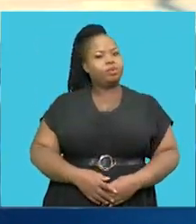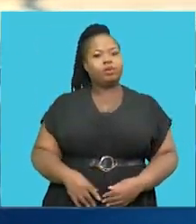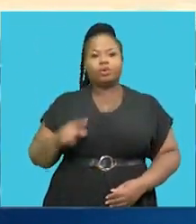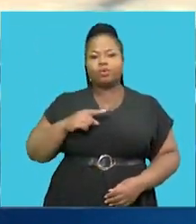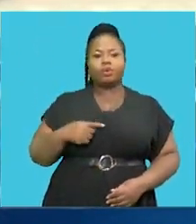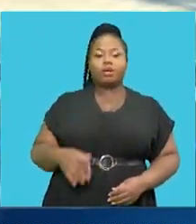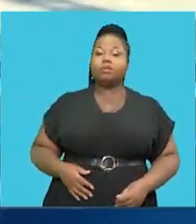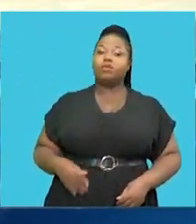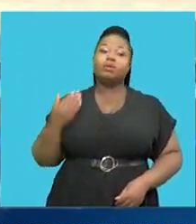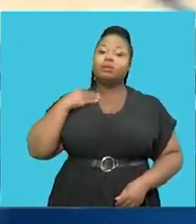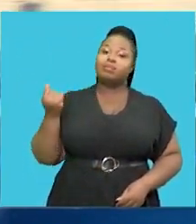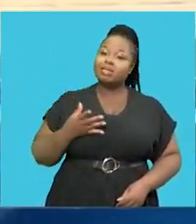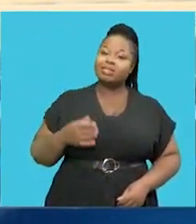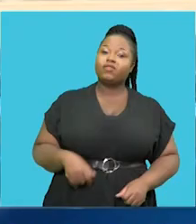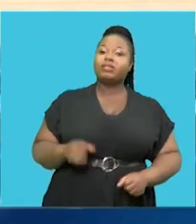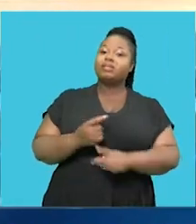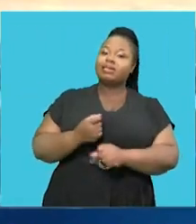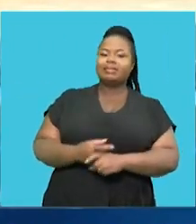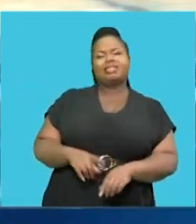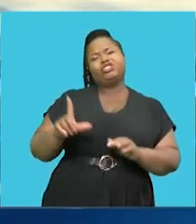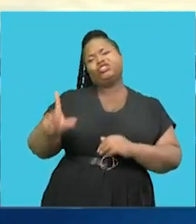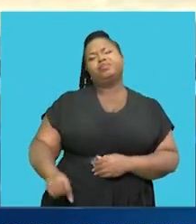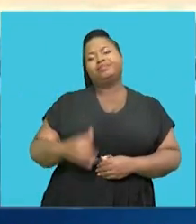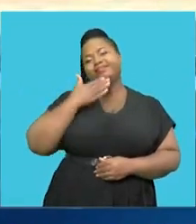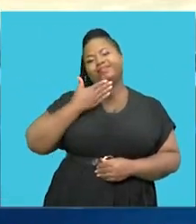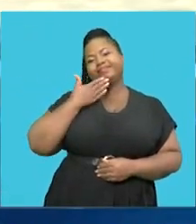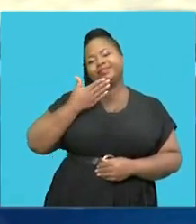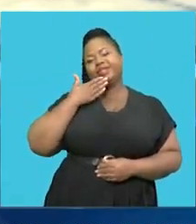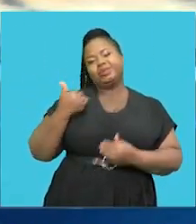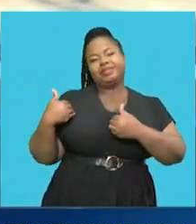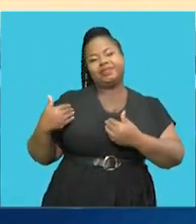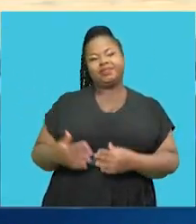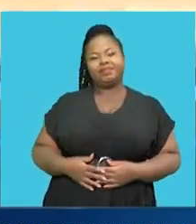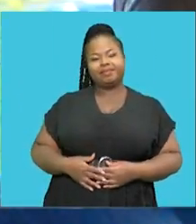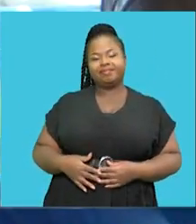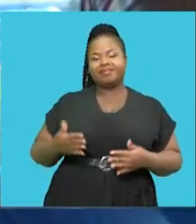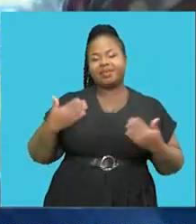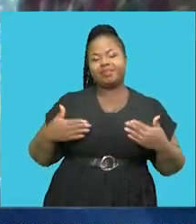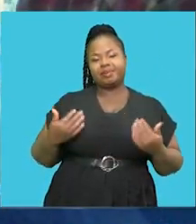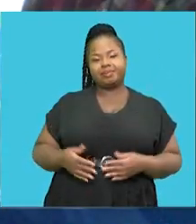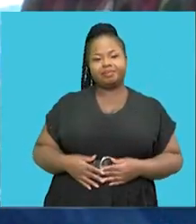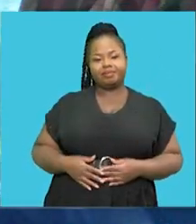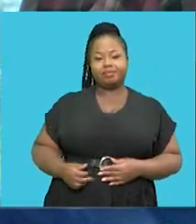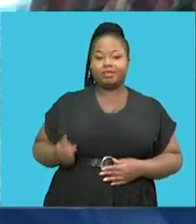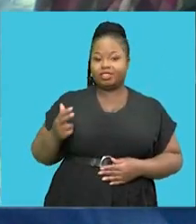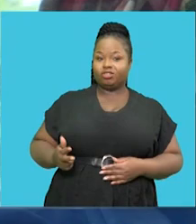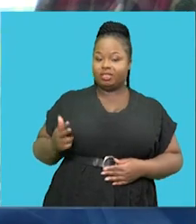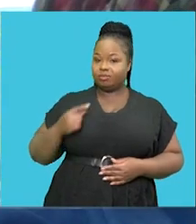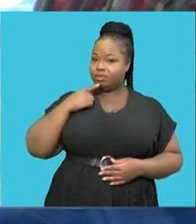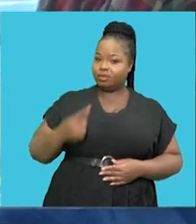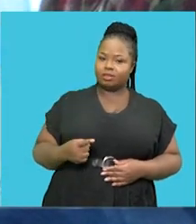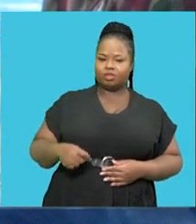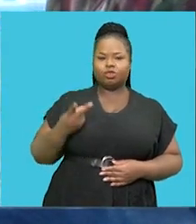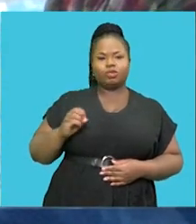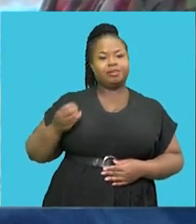madi ya di-taxi man tanki price ko tlase ra leboga ri phuthulogile ra itumela. Batsi train izosuka ngo